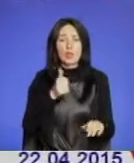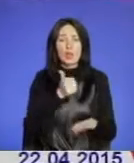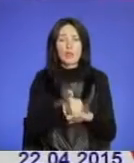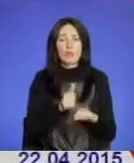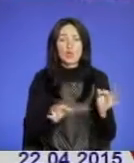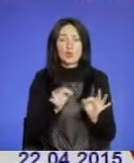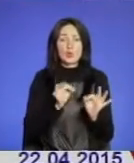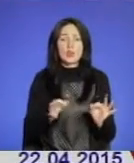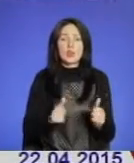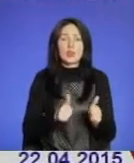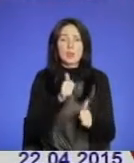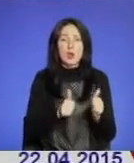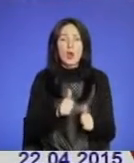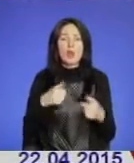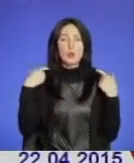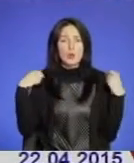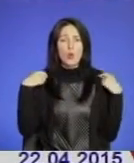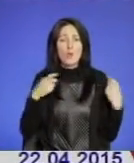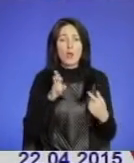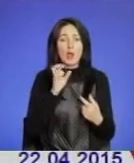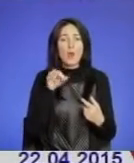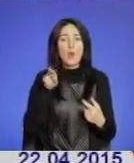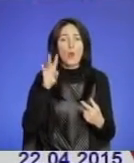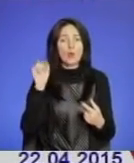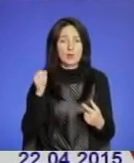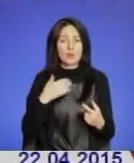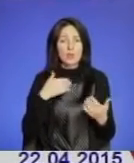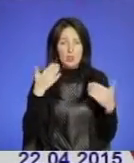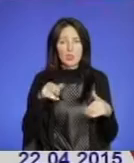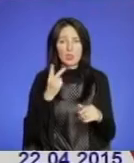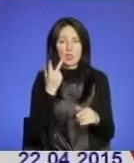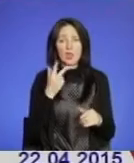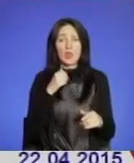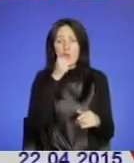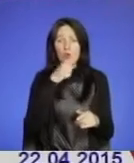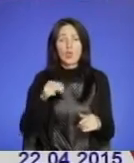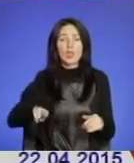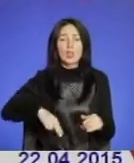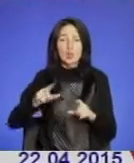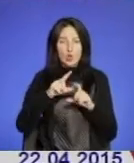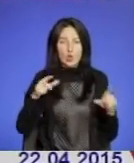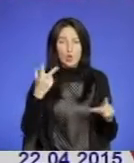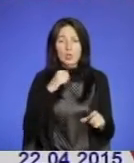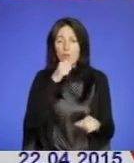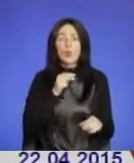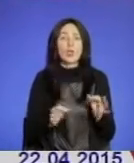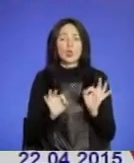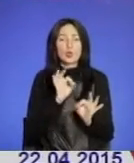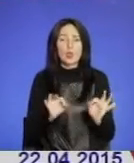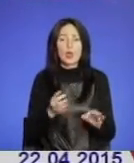Валерій Бондар. Я вже 3 роки як директор школи, 3 роки суддя. І важко сидити? Ви знаєте, я думаю,